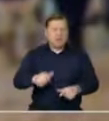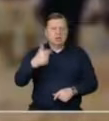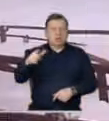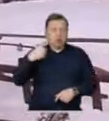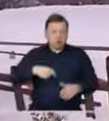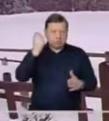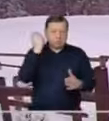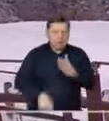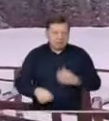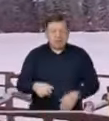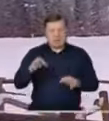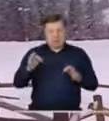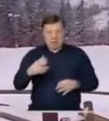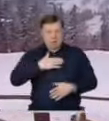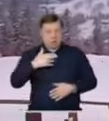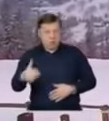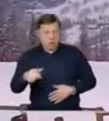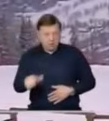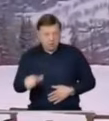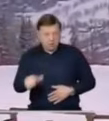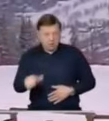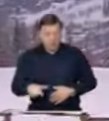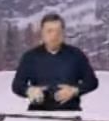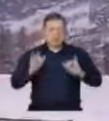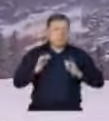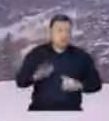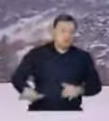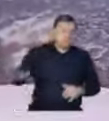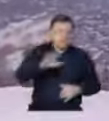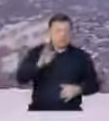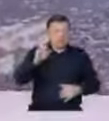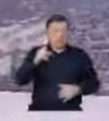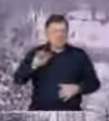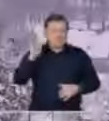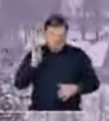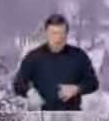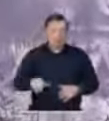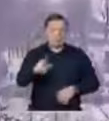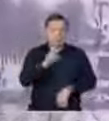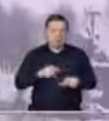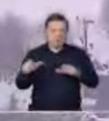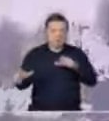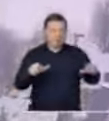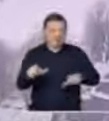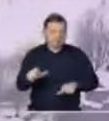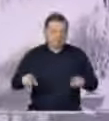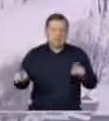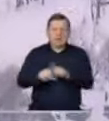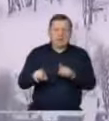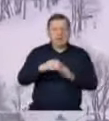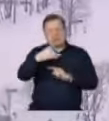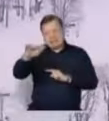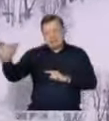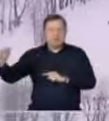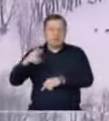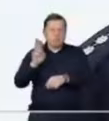brak maseczek. W ten weekend stoki i ulice miejscowości turystycznych w powiecie tatrzańskim będą patrolowali lokalni policjanci i ich koledzy z innych małopolskich